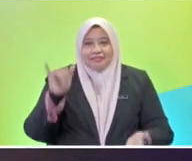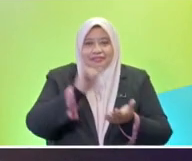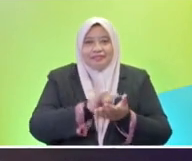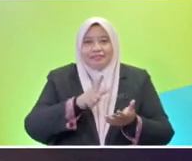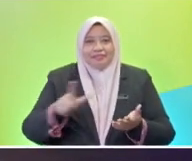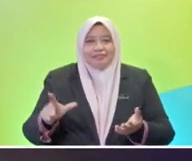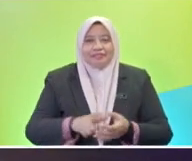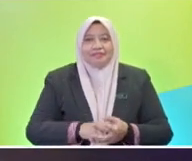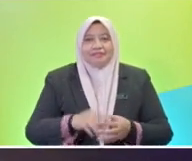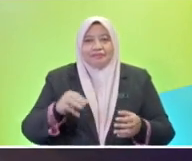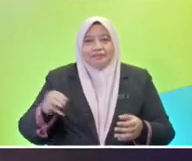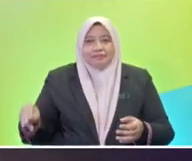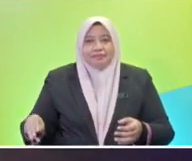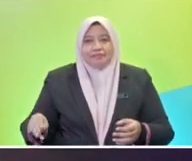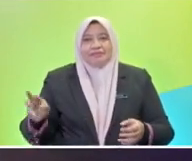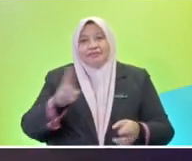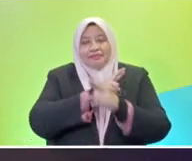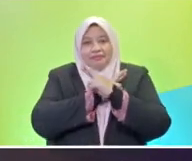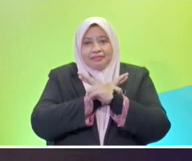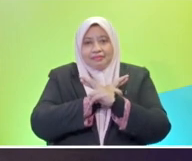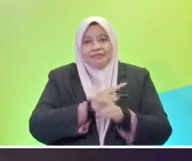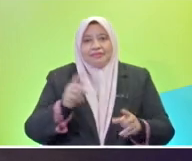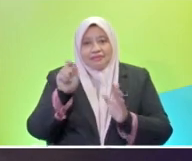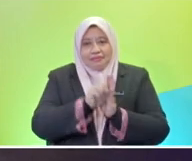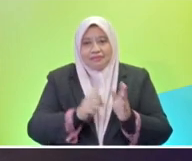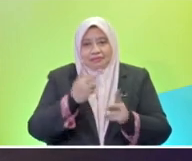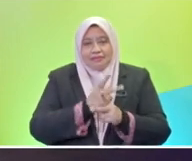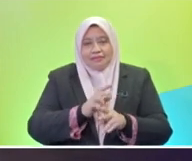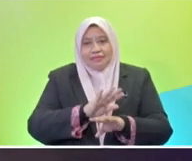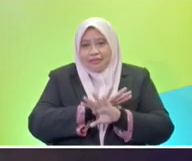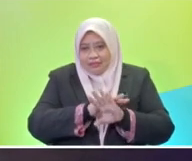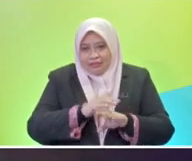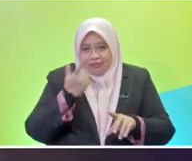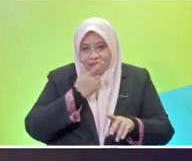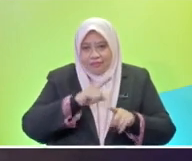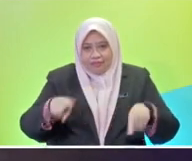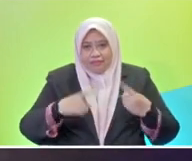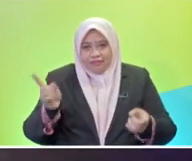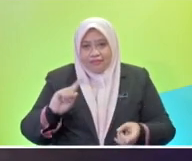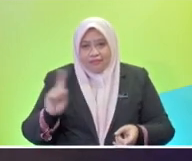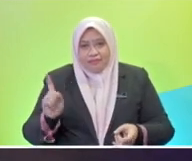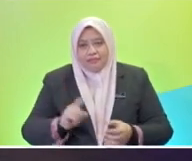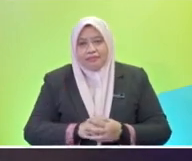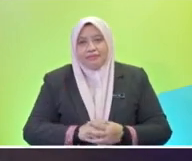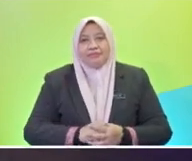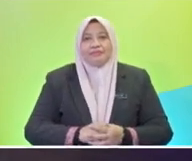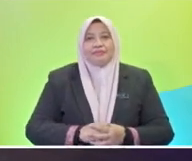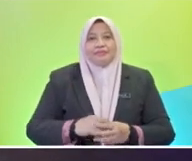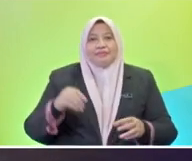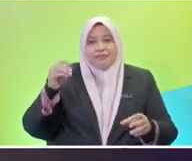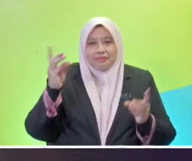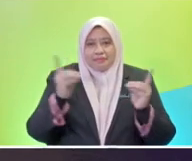Itulah dia. Okey, boleh-boleh kita berhenti rehat sekali lagi kepada anda semua. Jangan ke mana. Kita nak sambung jadi pokok cikgu eh. Terus jadi pokok. Sebenarnya selepas ini